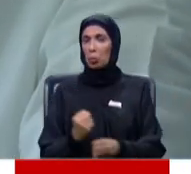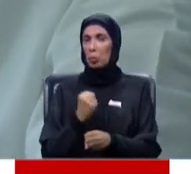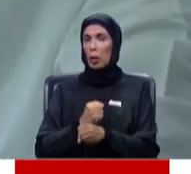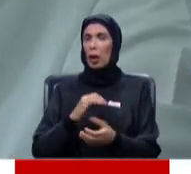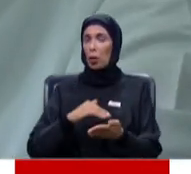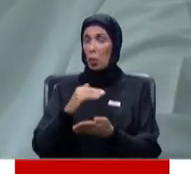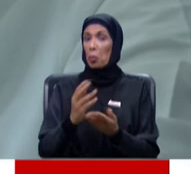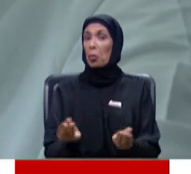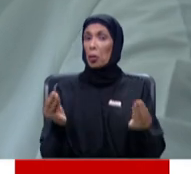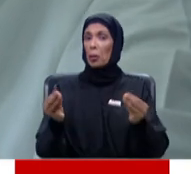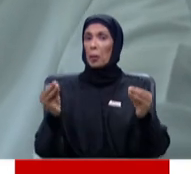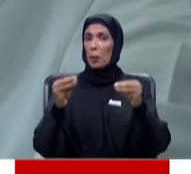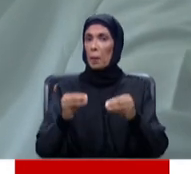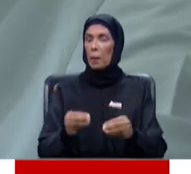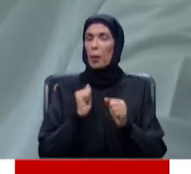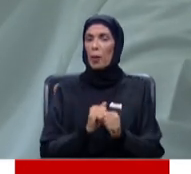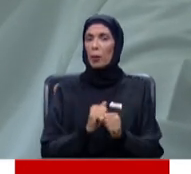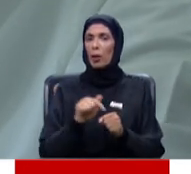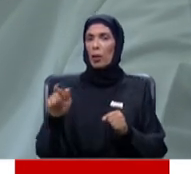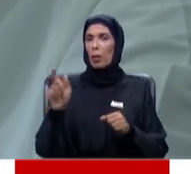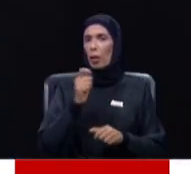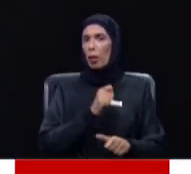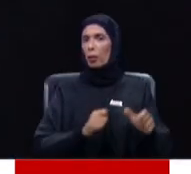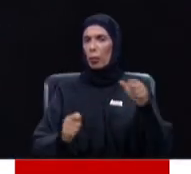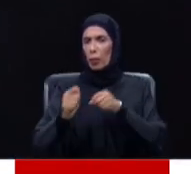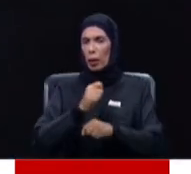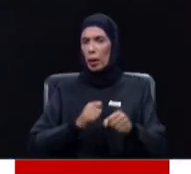الحكومية، ذلك من خلال استخدام أدوات حديثة